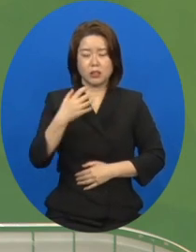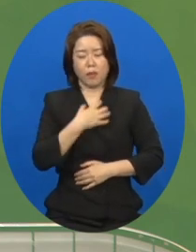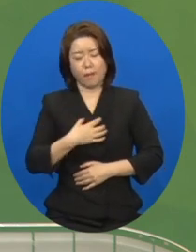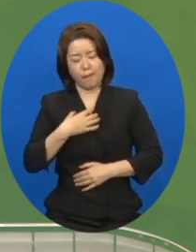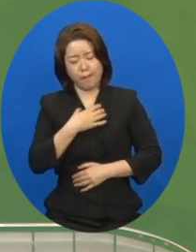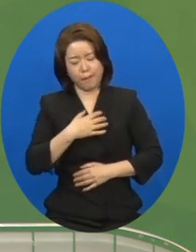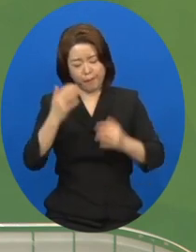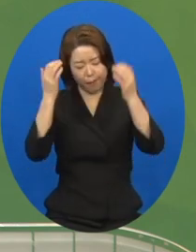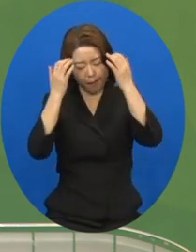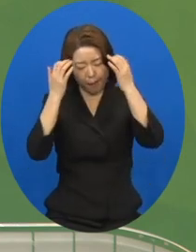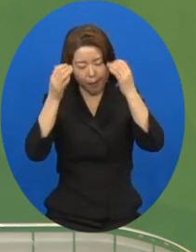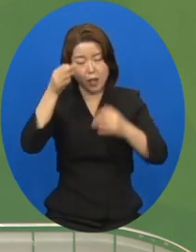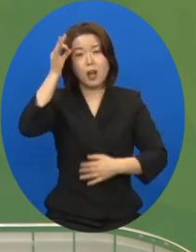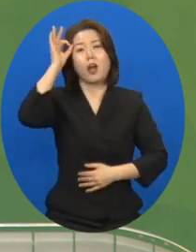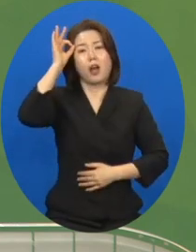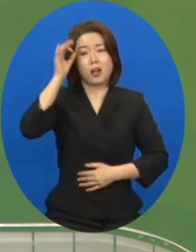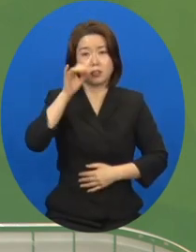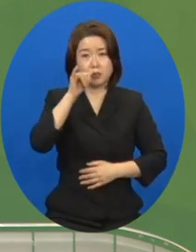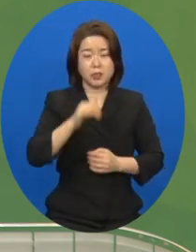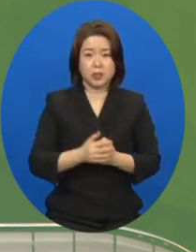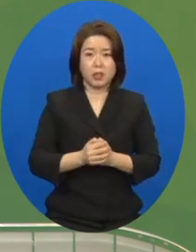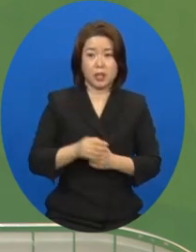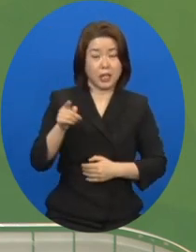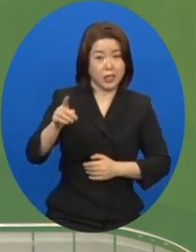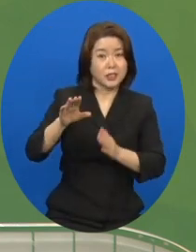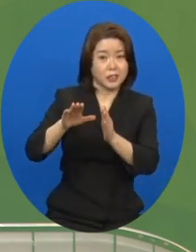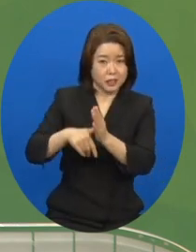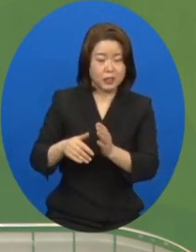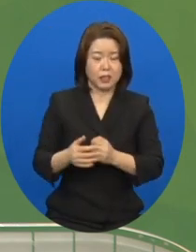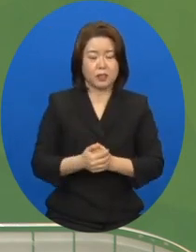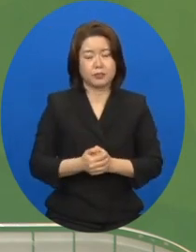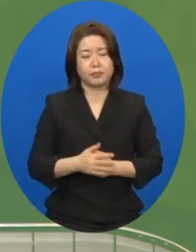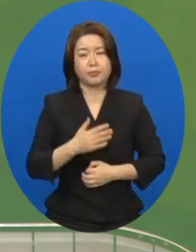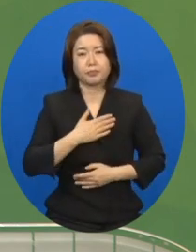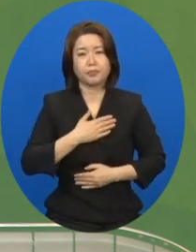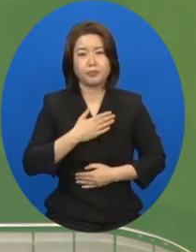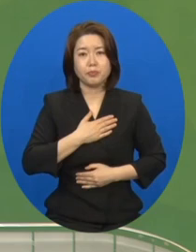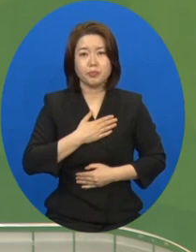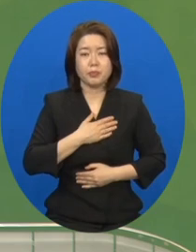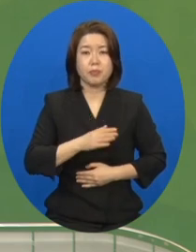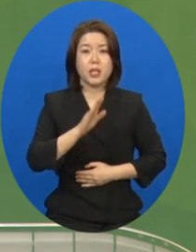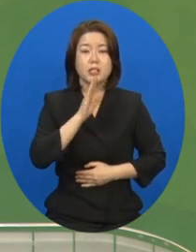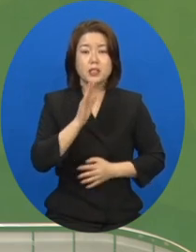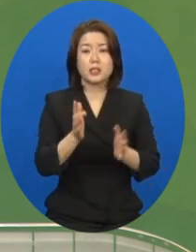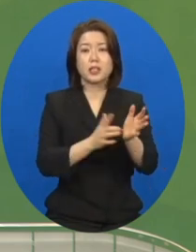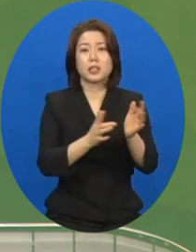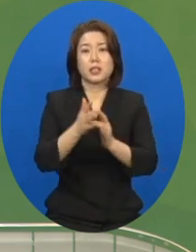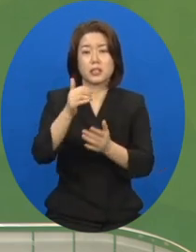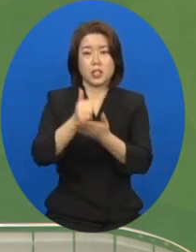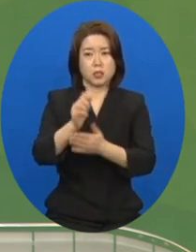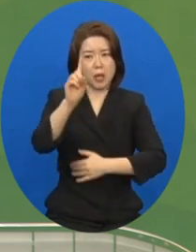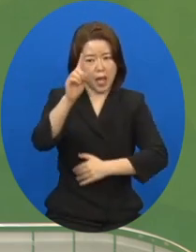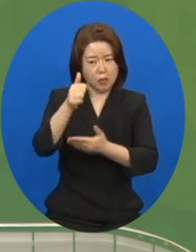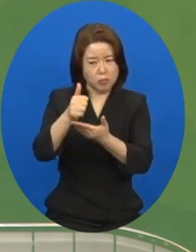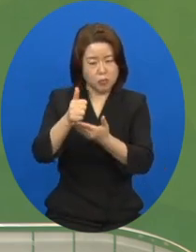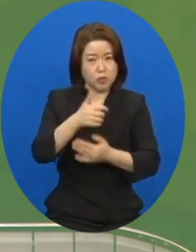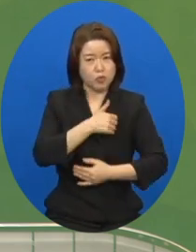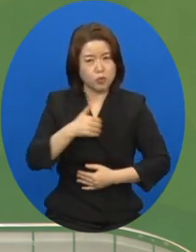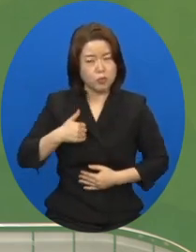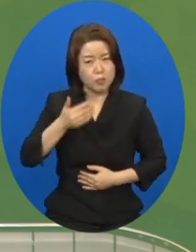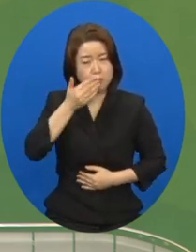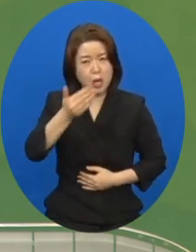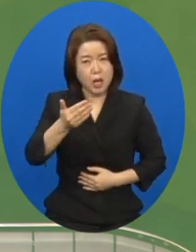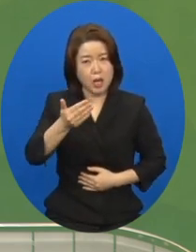것이 깨달아졌어요. 그때 나는 진짜 예수님 한 분이면 충분한가?